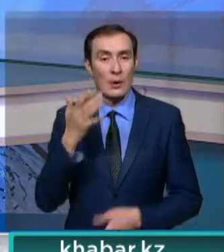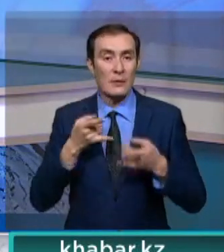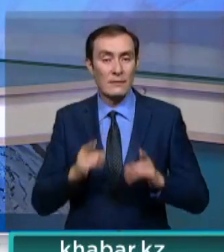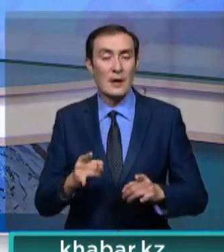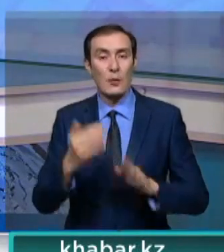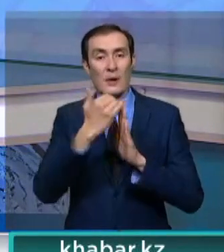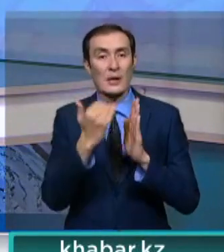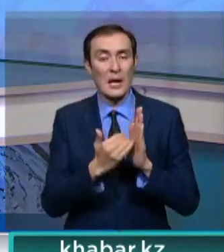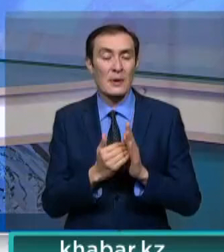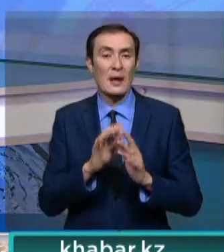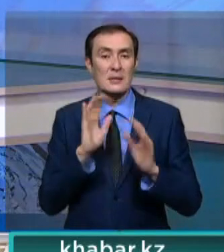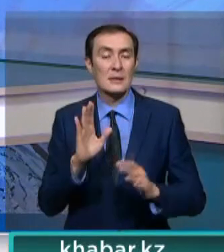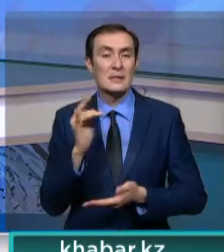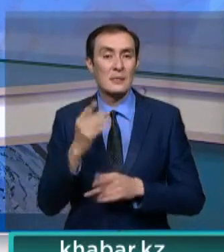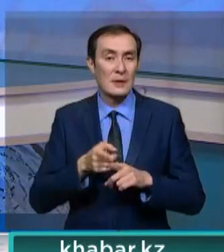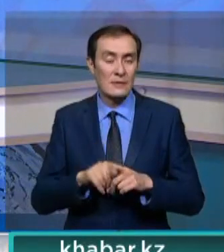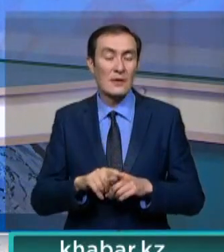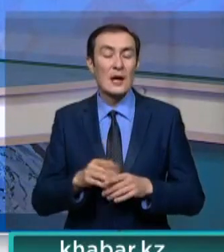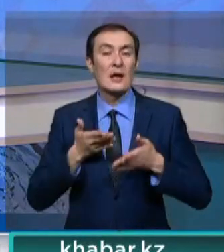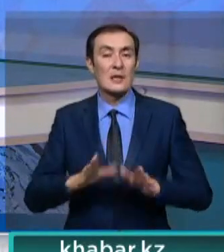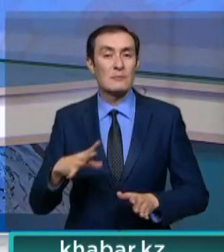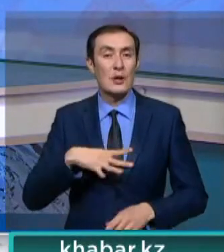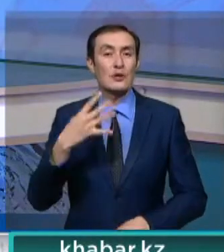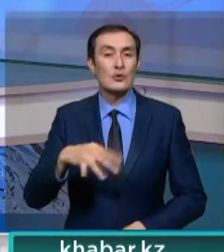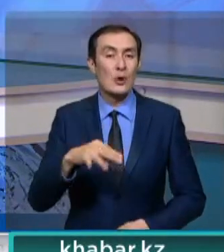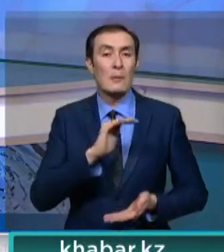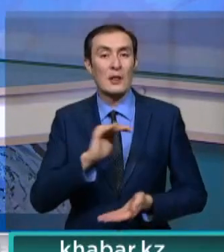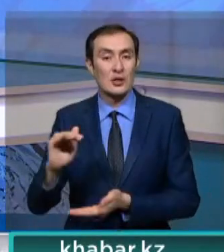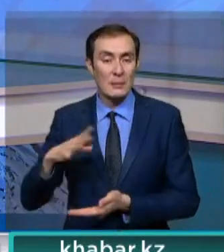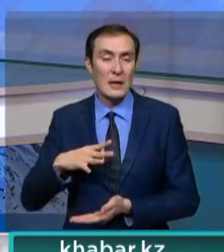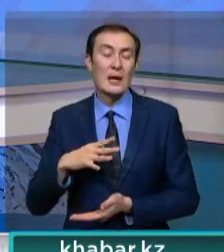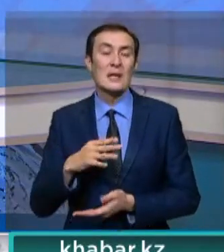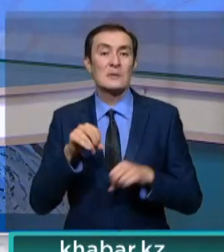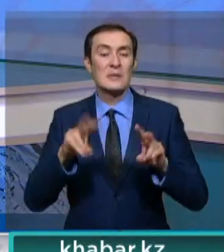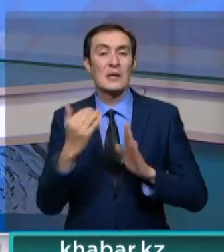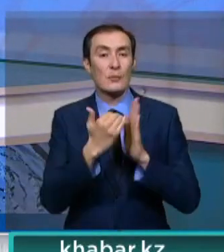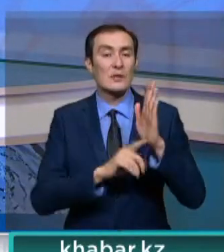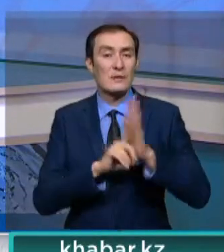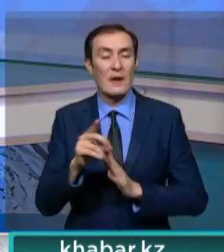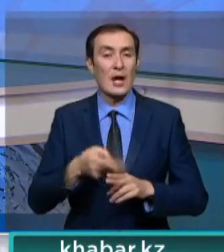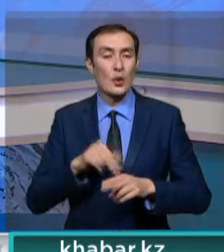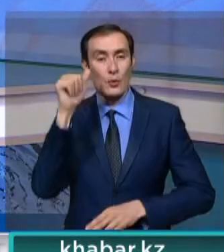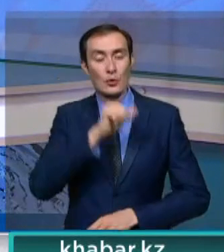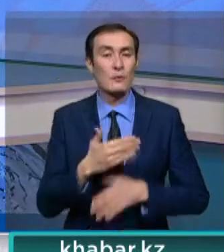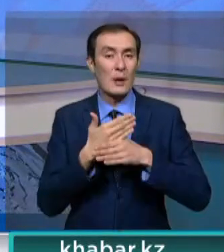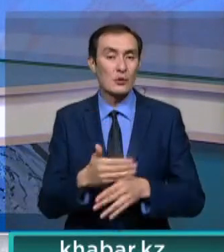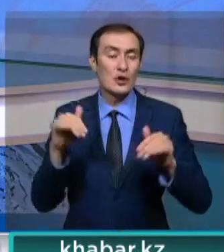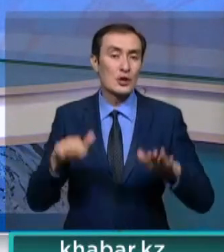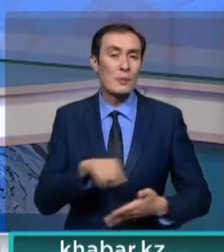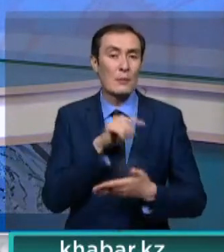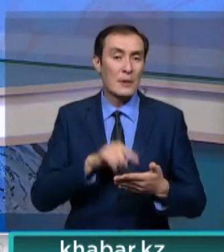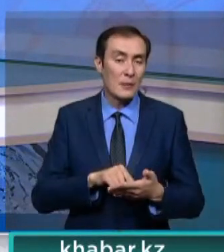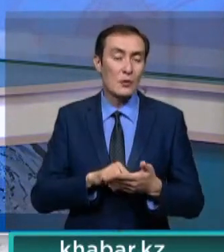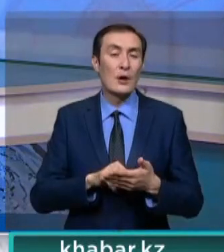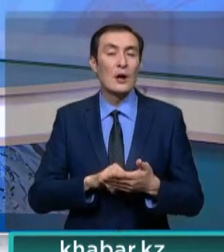ЭКО по программе Ансаган Саби на свет уже появились 40 малышей. Специальный проект заработал в этом году и поможет решить